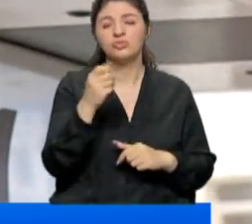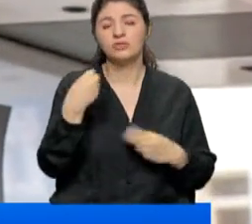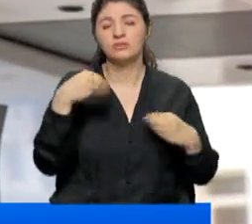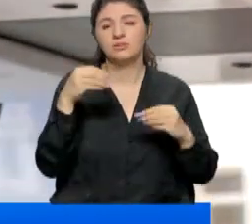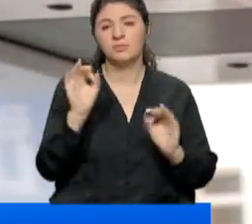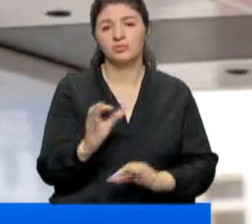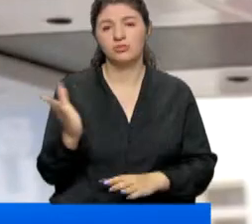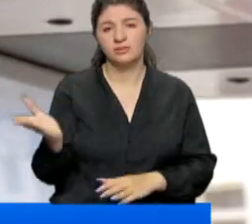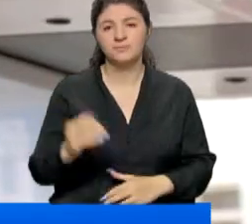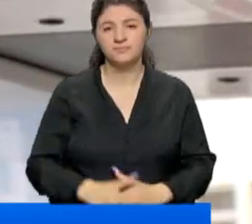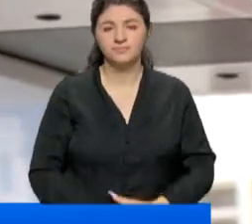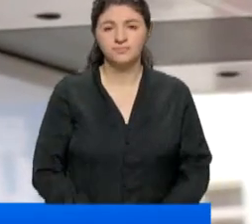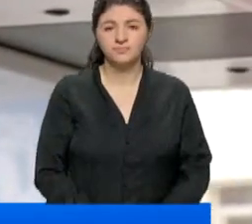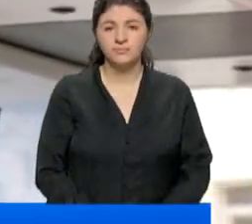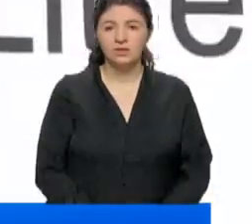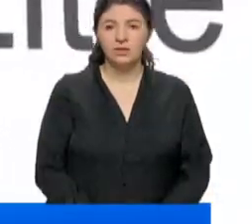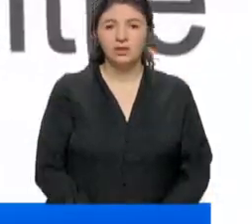kuruş Tan satılıyor